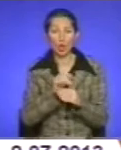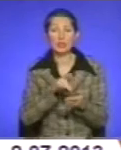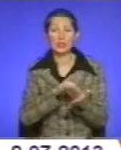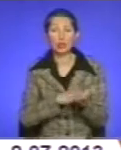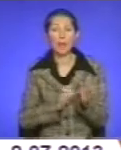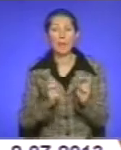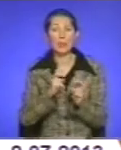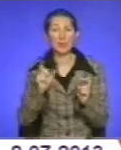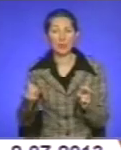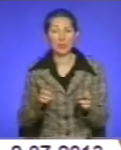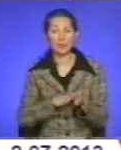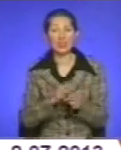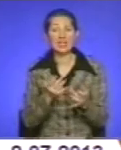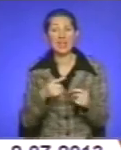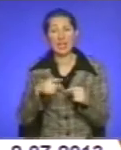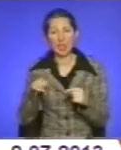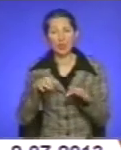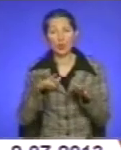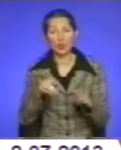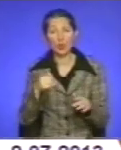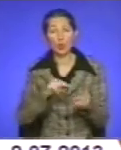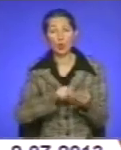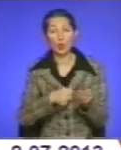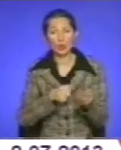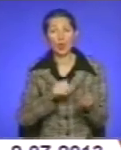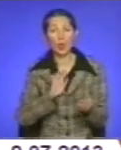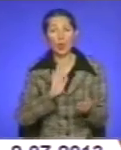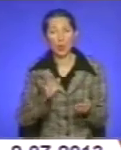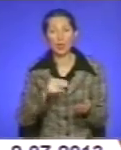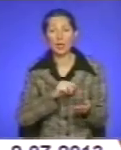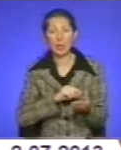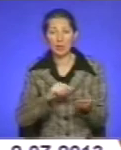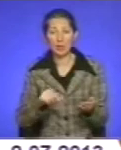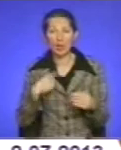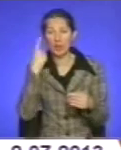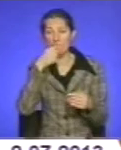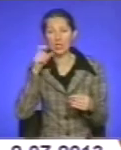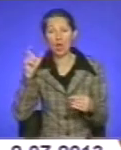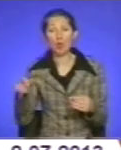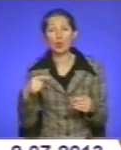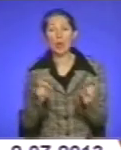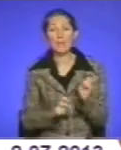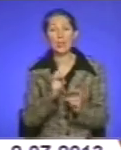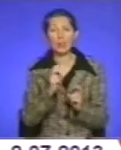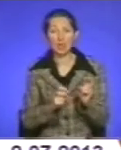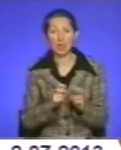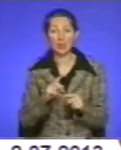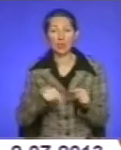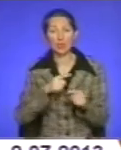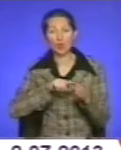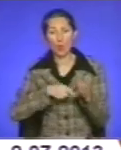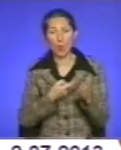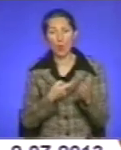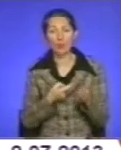підприємцем і здійснює ще якусь діяльність, то в його довідці 4 ОПП буде зазначено фізична особа-підприємець, через кому